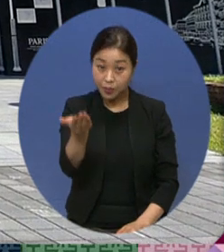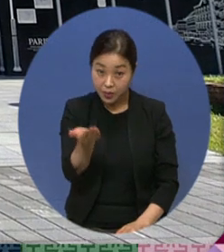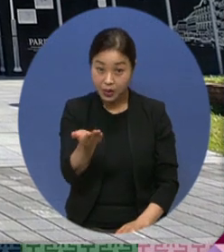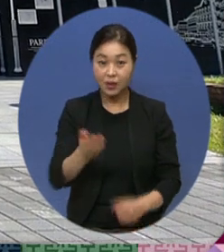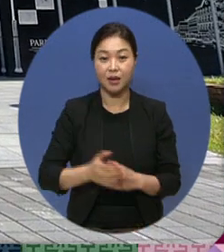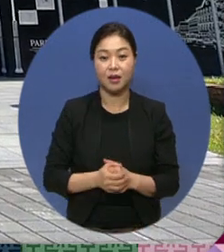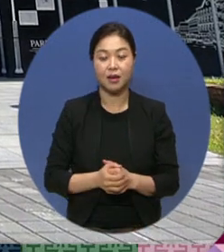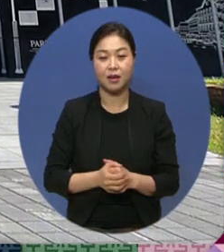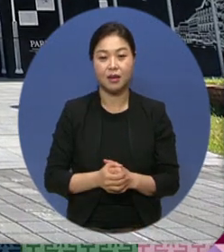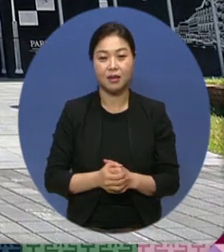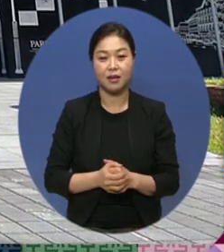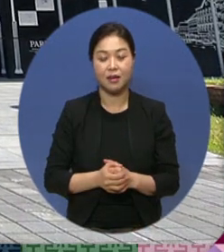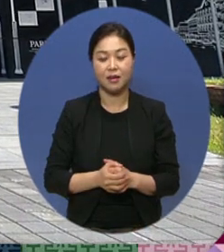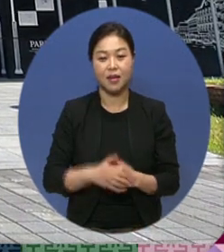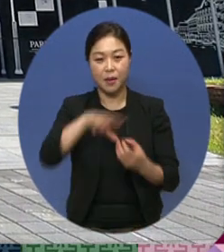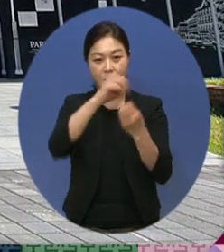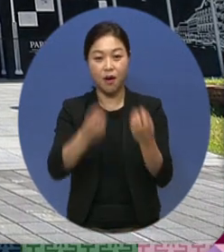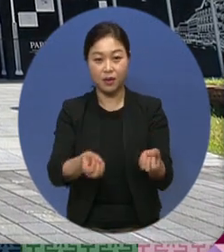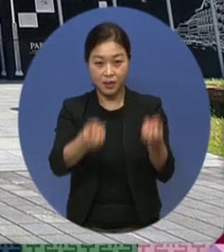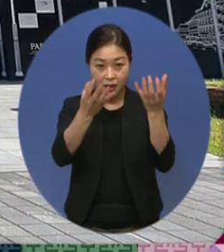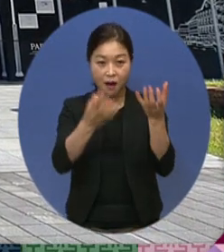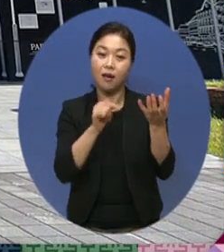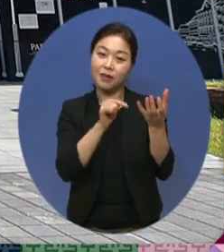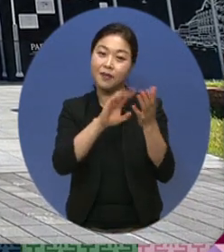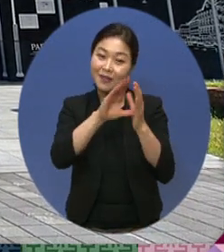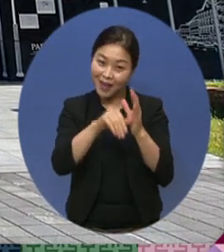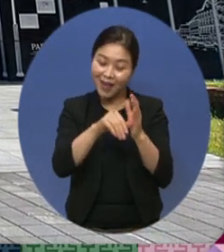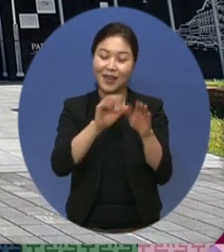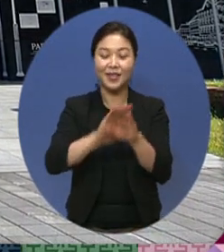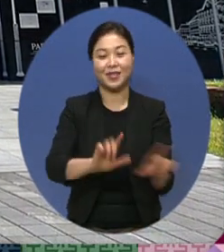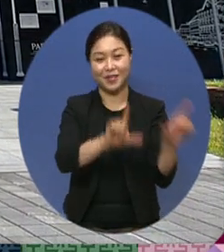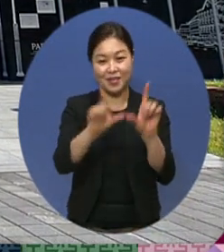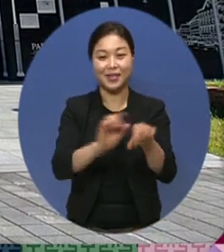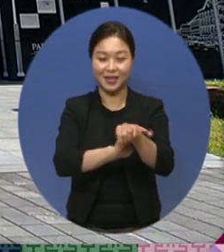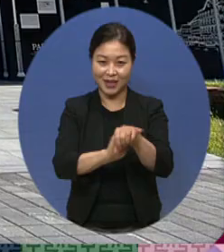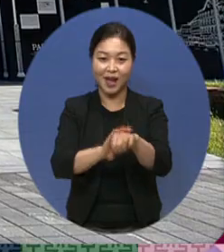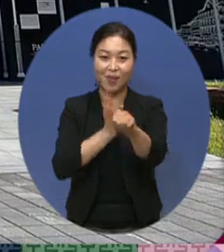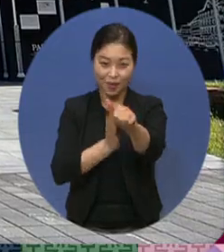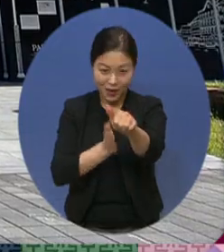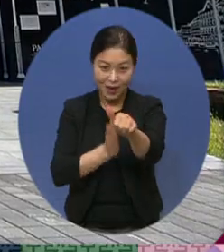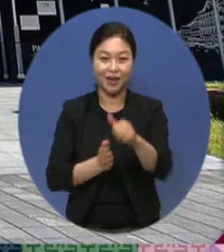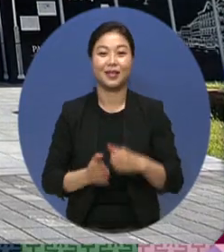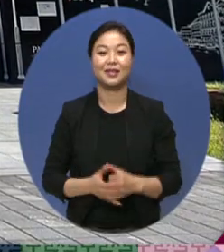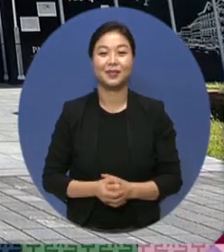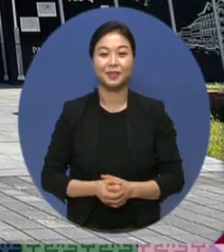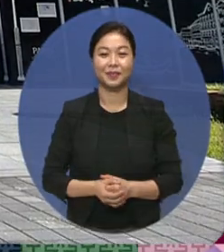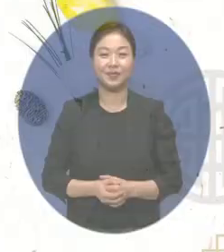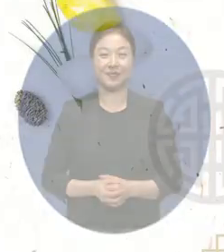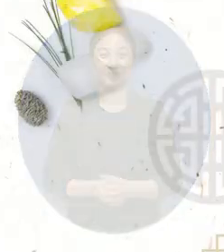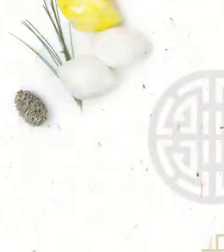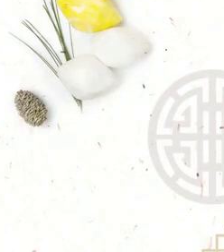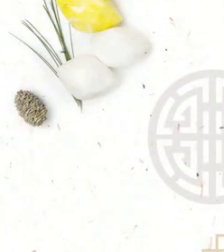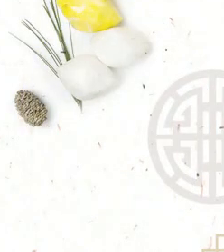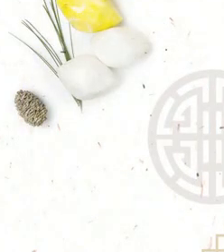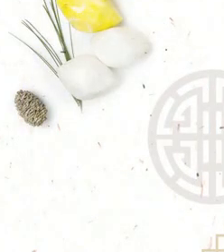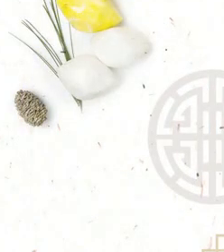여러분, 민족의 대명절인 추석 한가위 잘 보내시길 바랍니다.